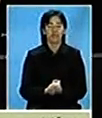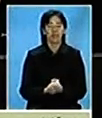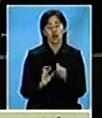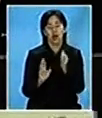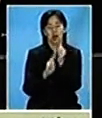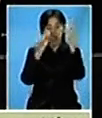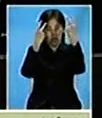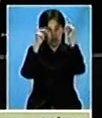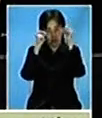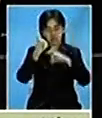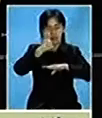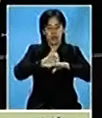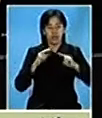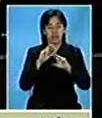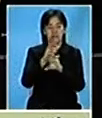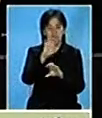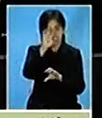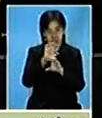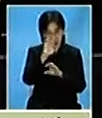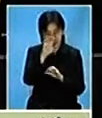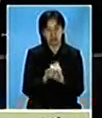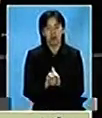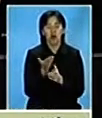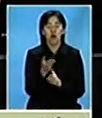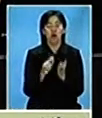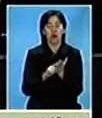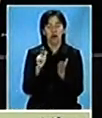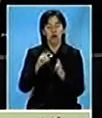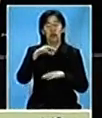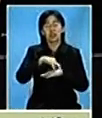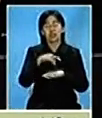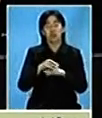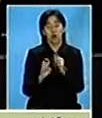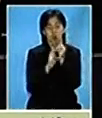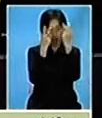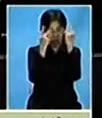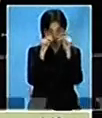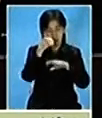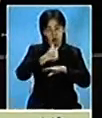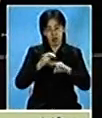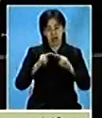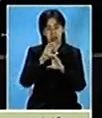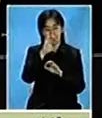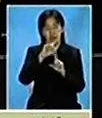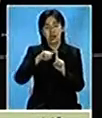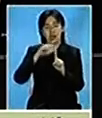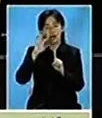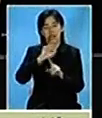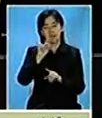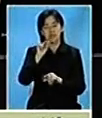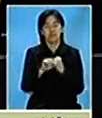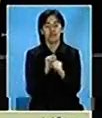นายกรัฐมนตรีและรัฐมนตรีว่าการกระทรวงมหาดไทยได้ขอลาออกจากตำแหน่งตั้งแต่วันที่30กันยายน